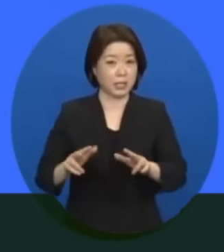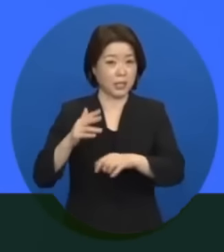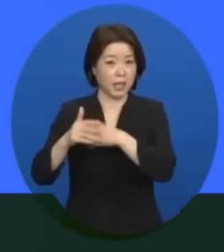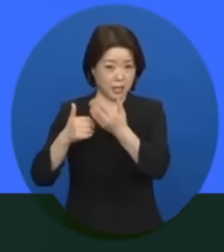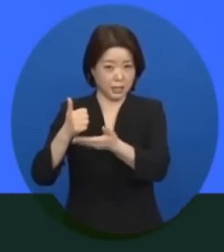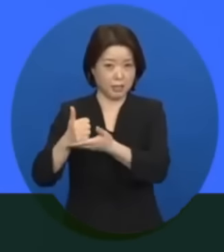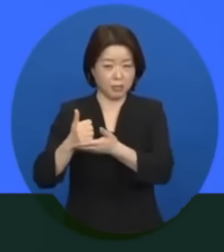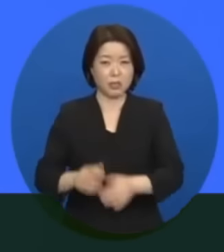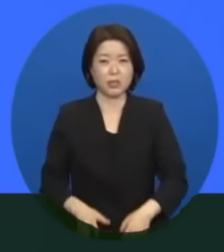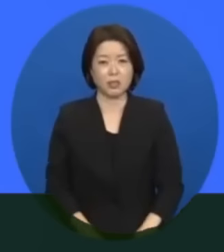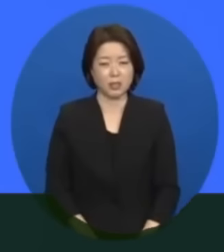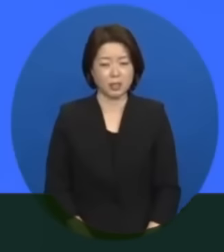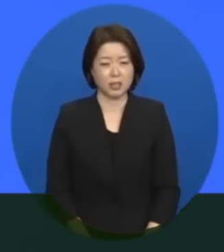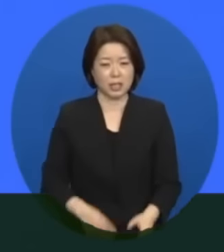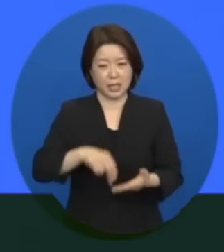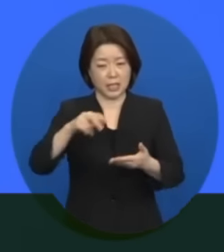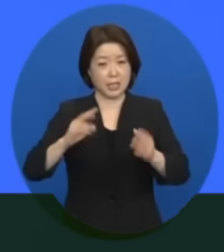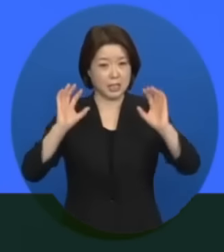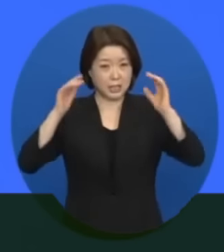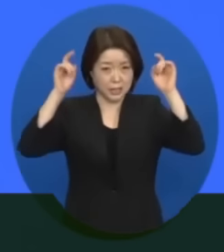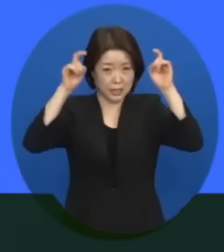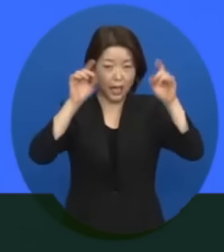이은 양 하나